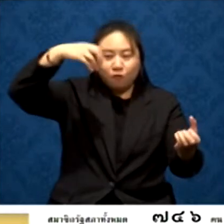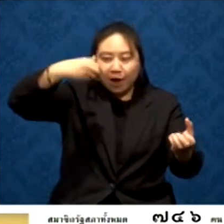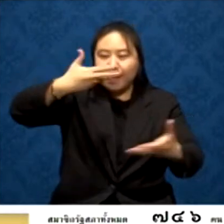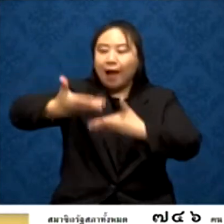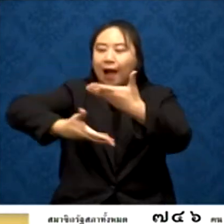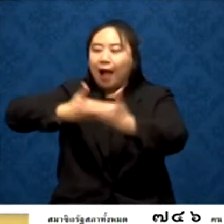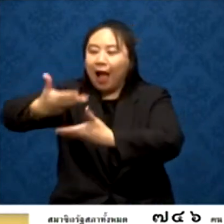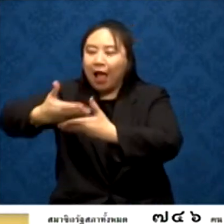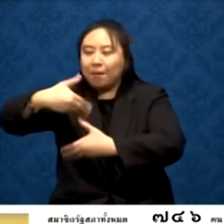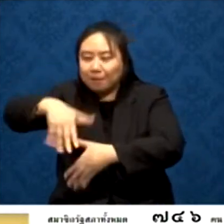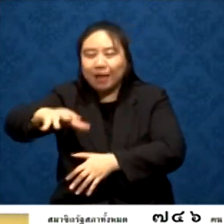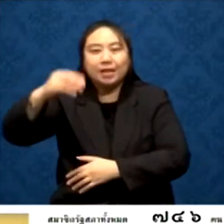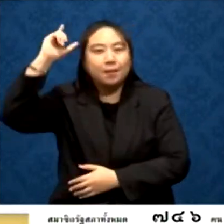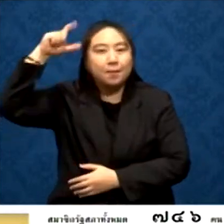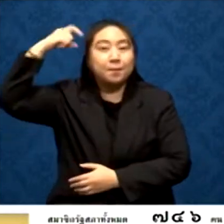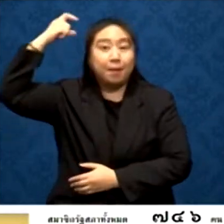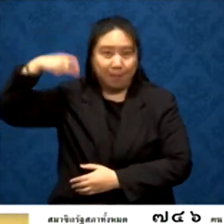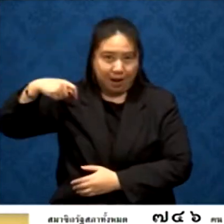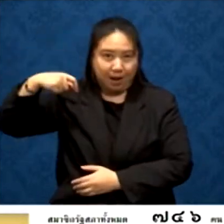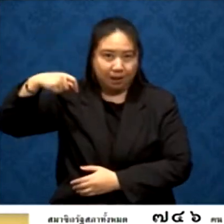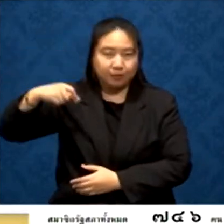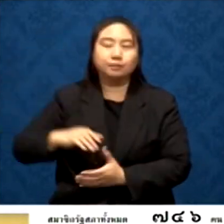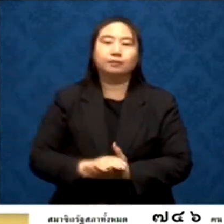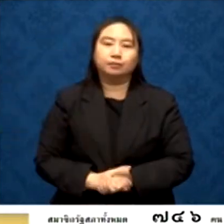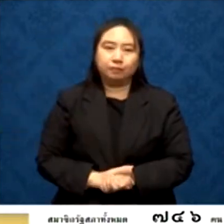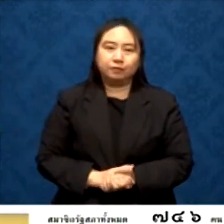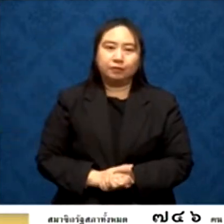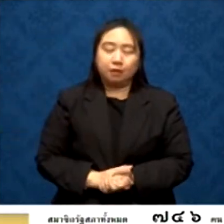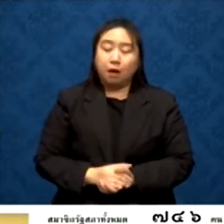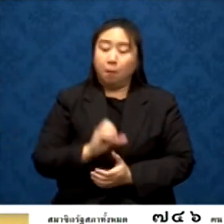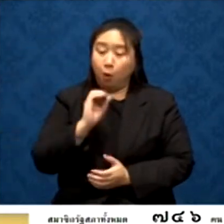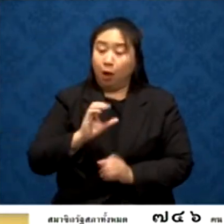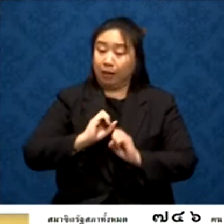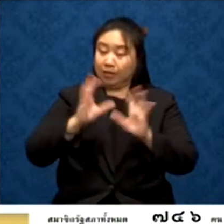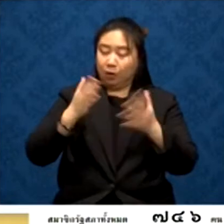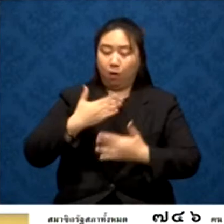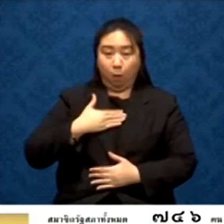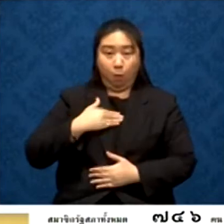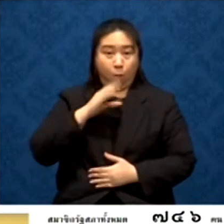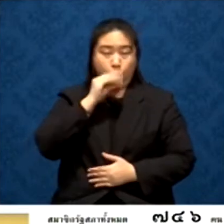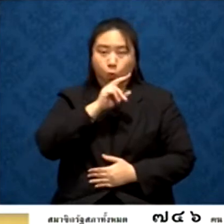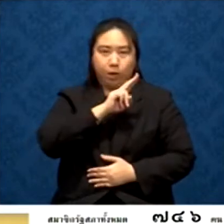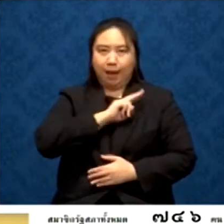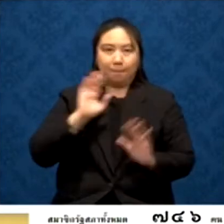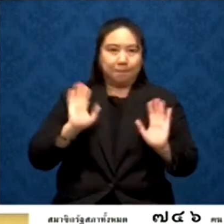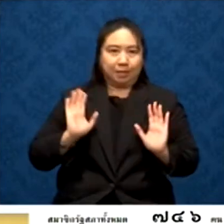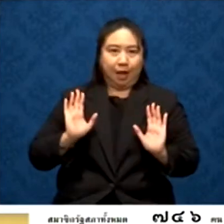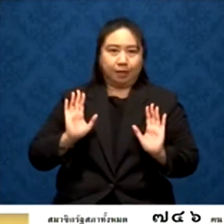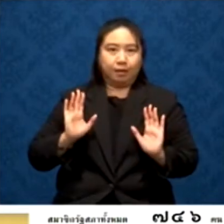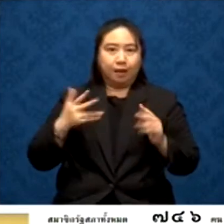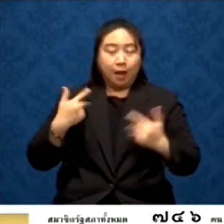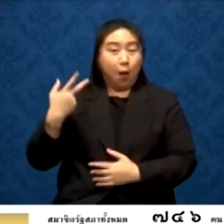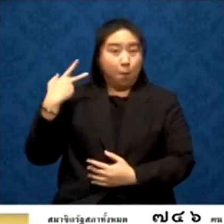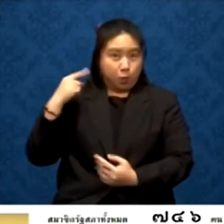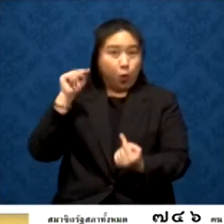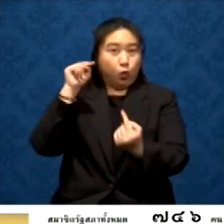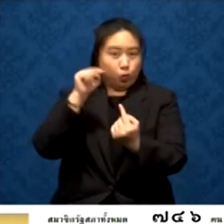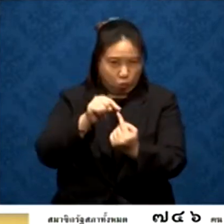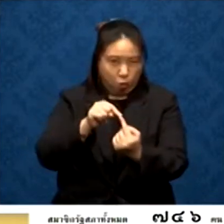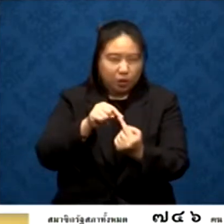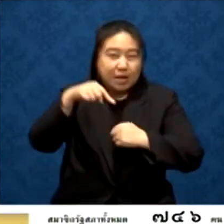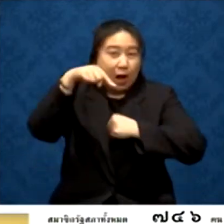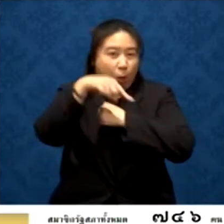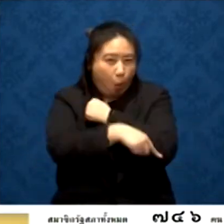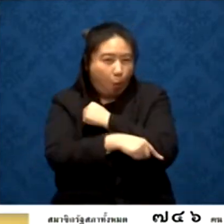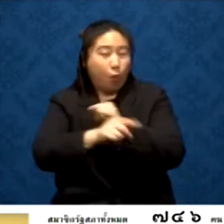พม่าเพื่อความชัดเจนว่าผมไม่ได้พูดไปเองและเพื่อประโยชน์ต่อการปราบปรามการทุจริต